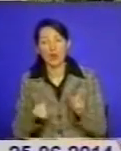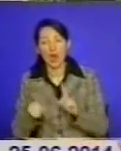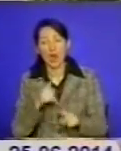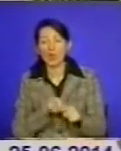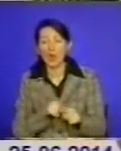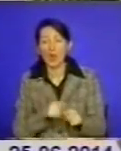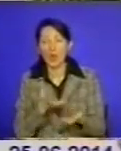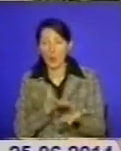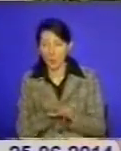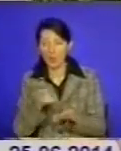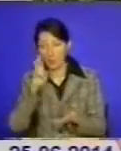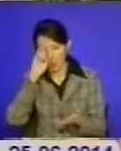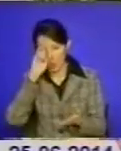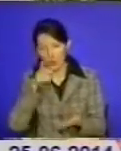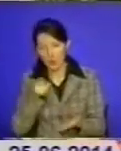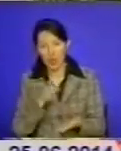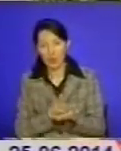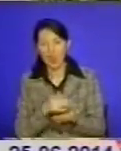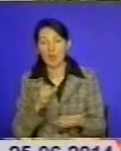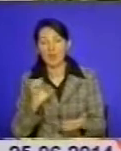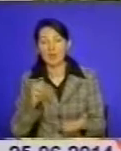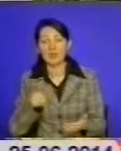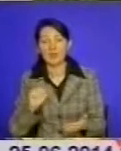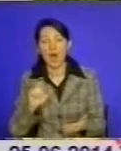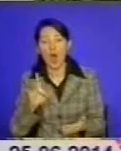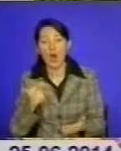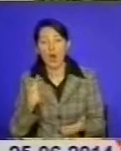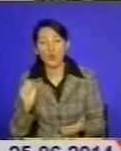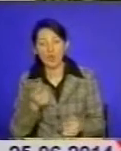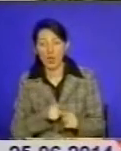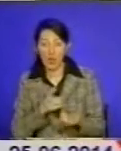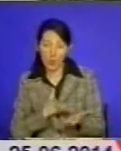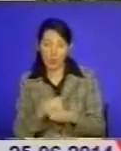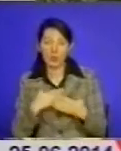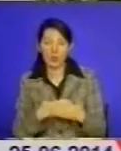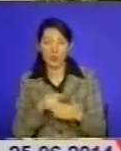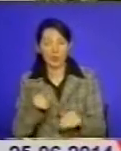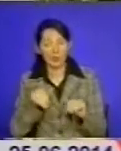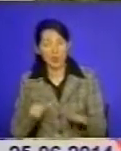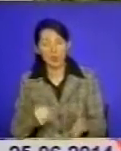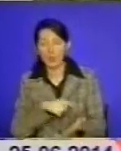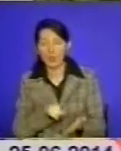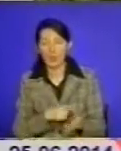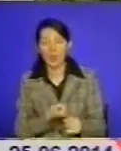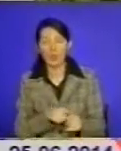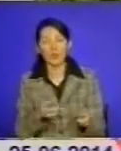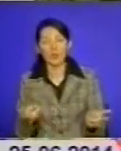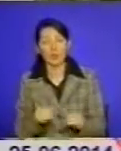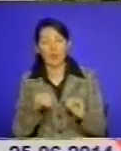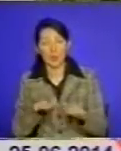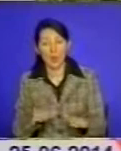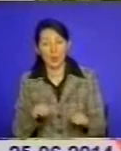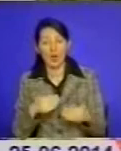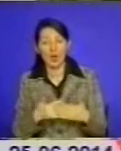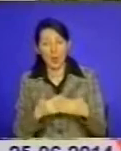Там є, наприклад, староста, якому платить громада. І він вирішує ті питання, які потрібно громаді. Це якраз гроші напряму, і вони